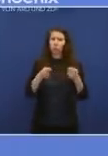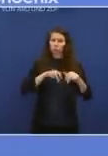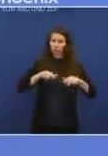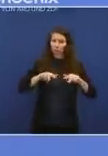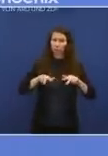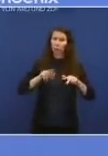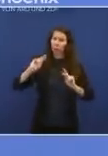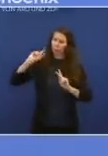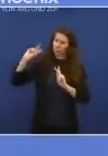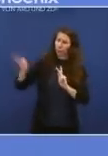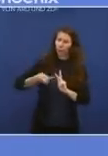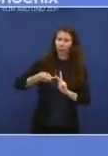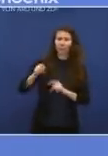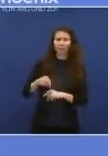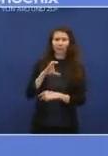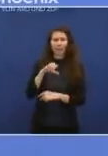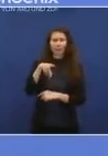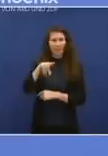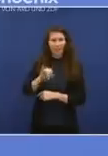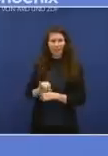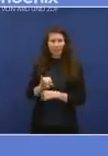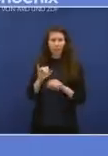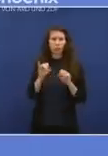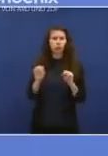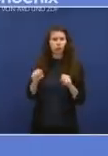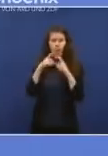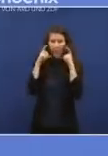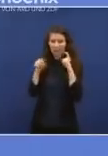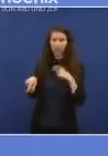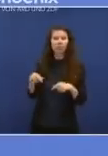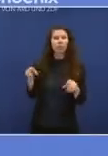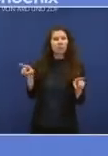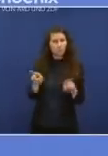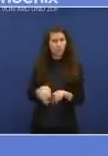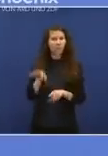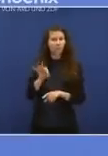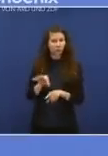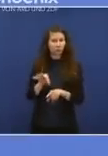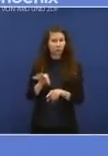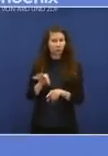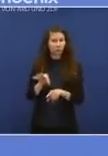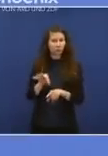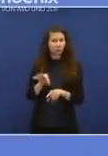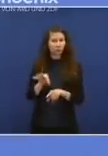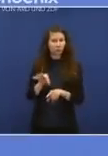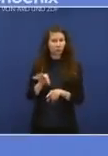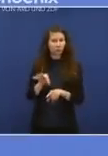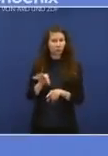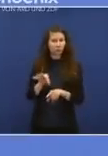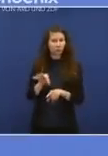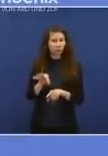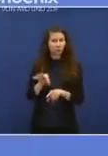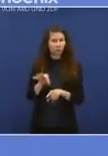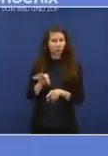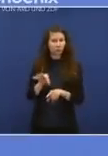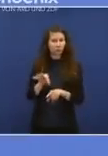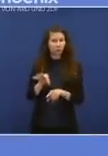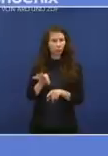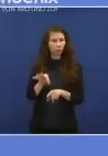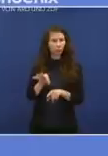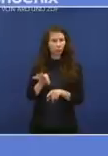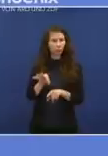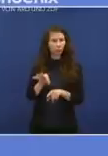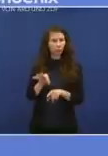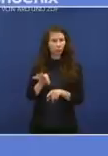die Tauglichkeit dieser CPI-Schutzmasken für Infektionsschutzzwecke. Wahrscheinlich bin ich entweder übermüdet